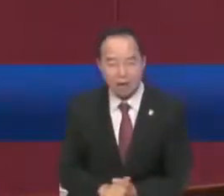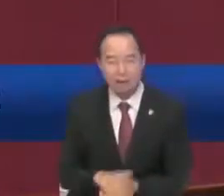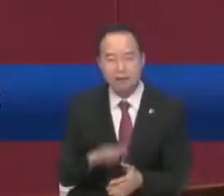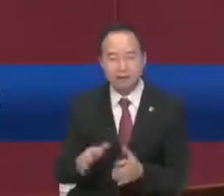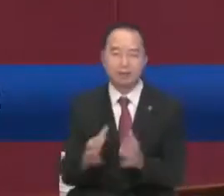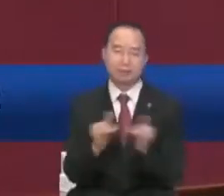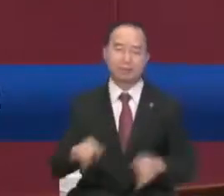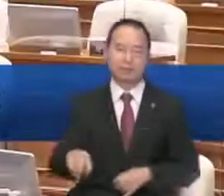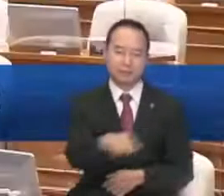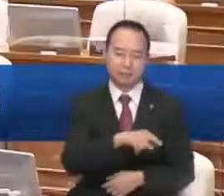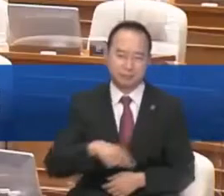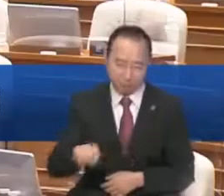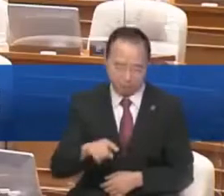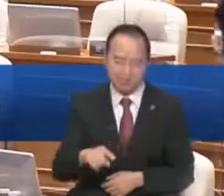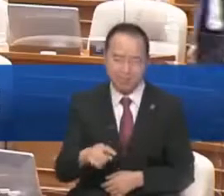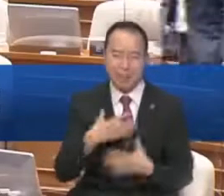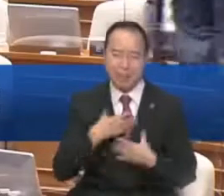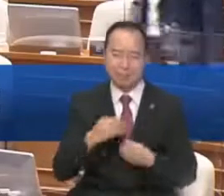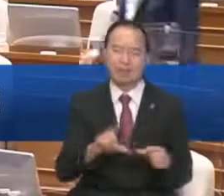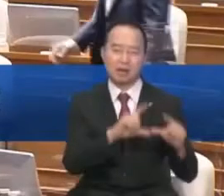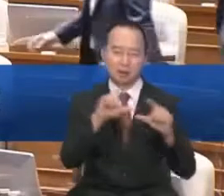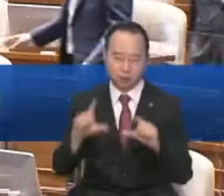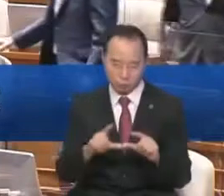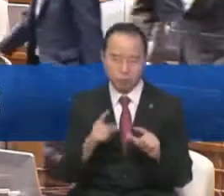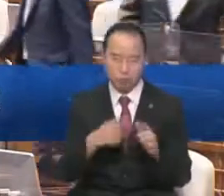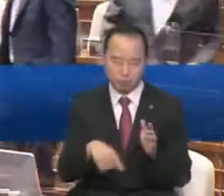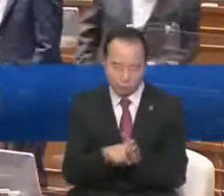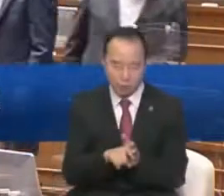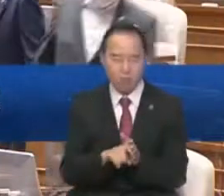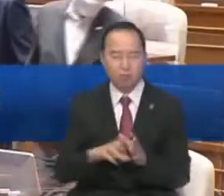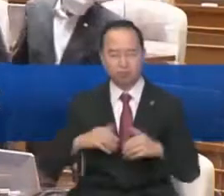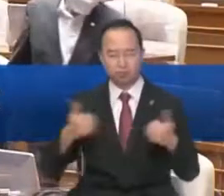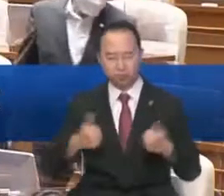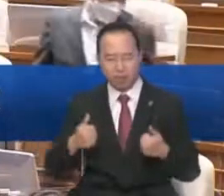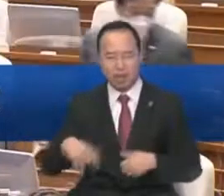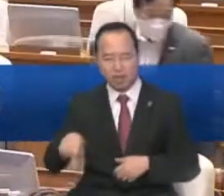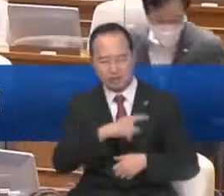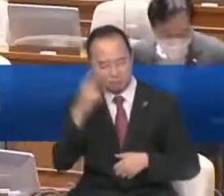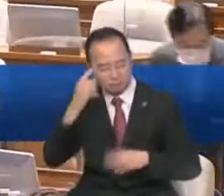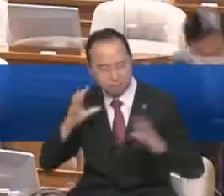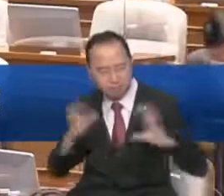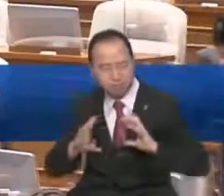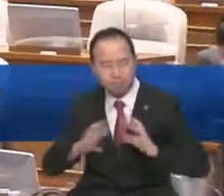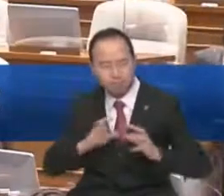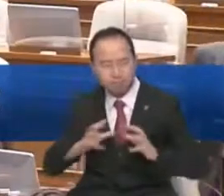있도록 예측 가능한 대책 마련을 위해 우리 정치권이 머리를 맞대야 합니다.